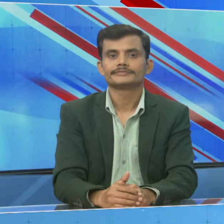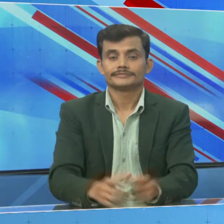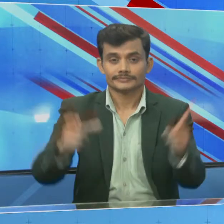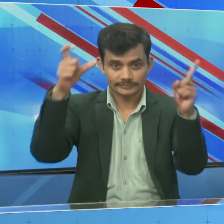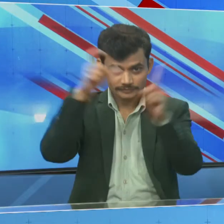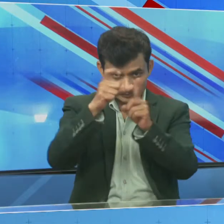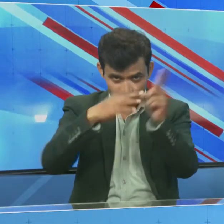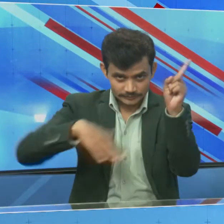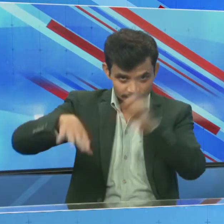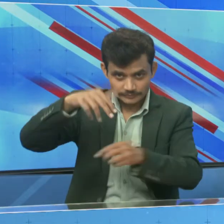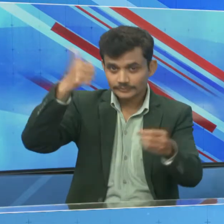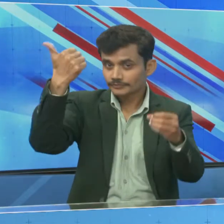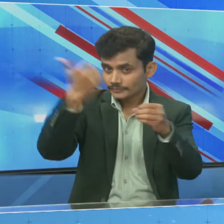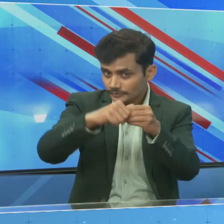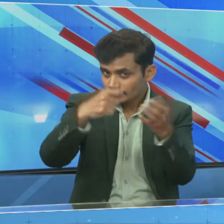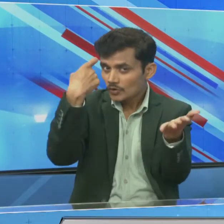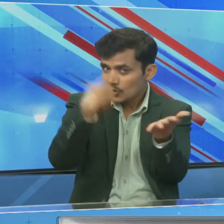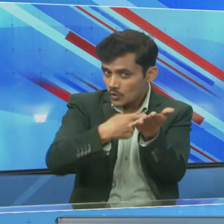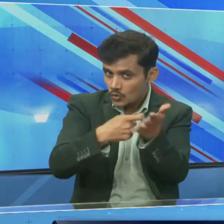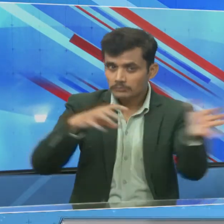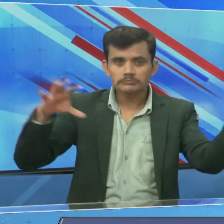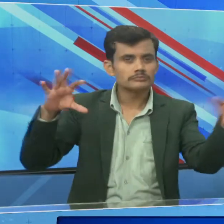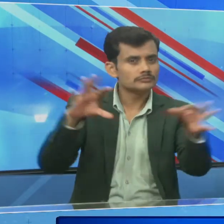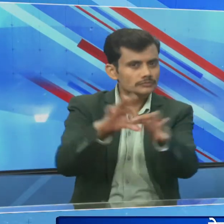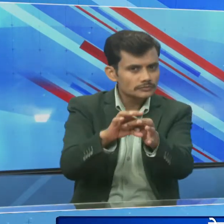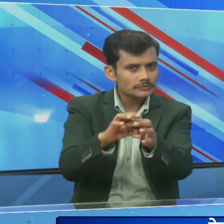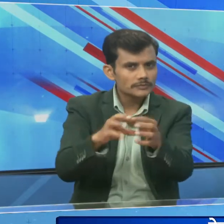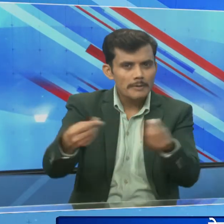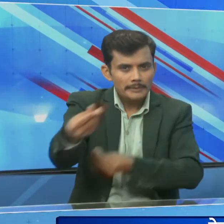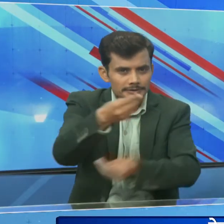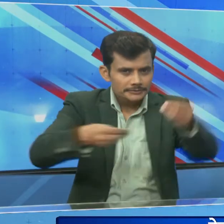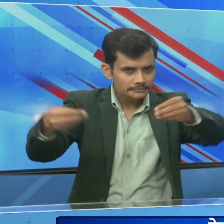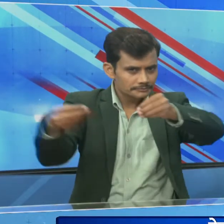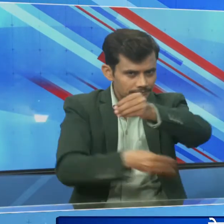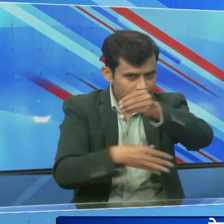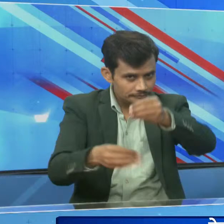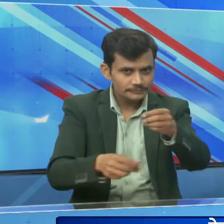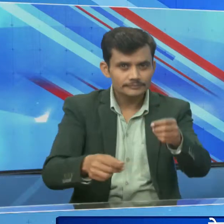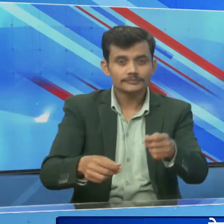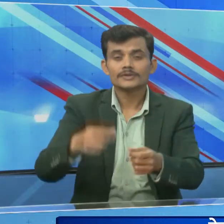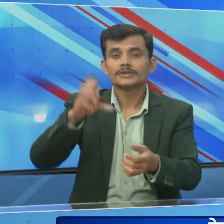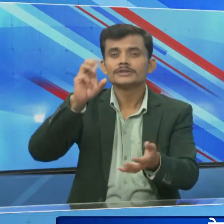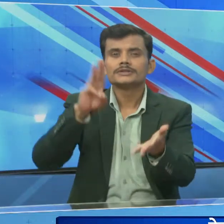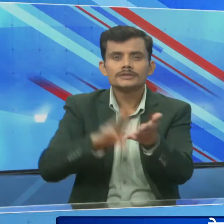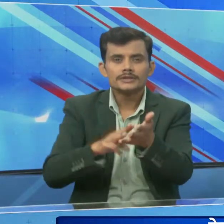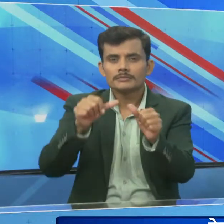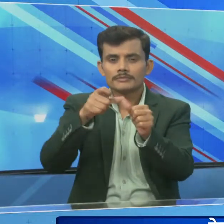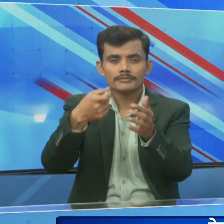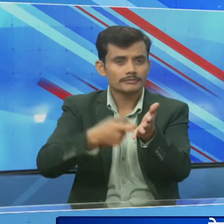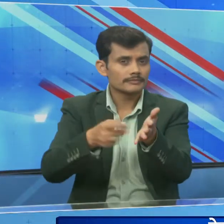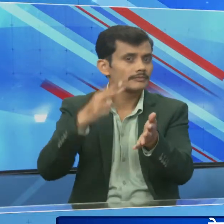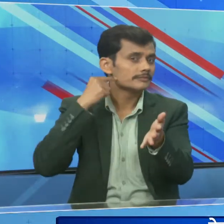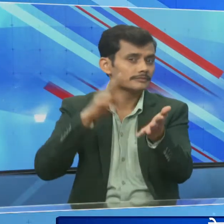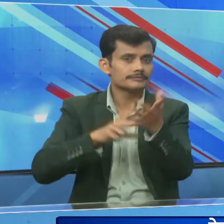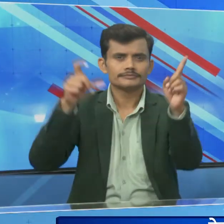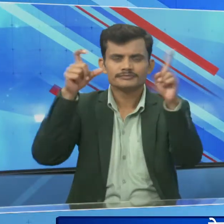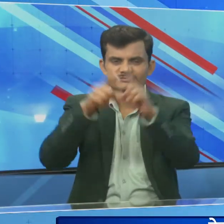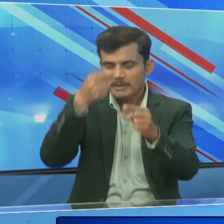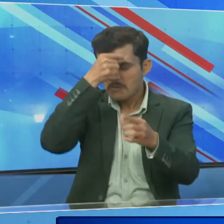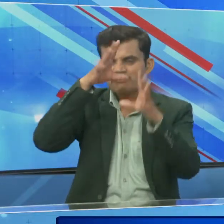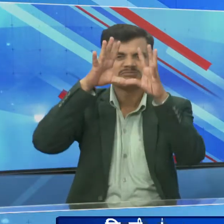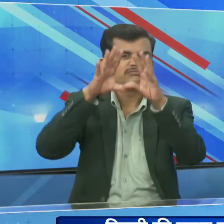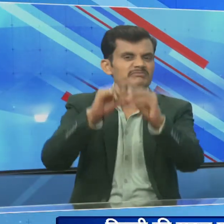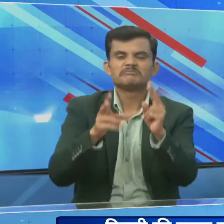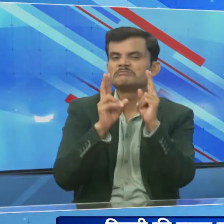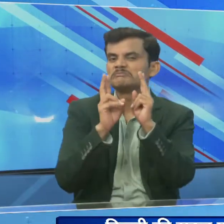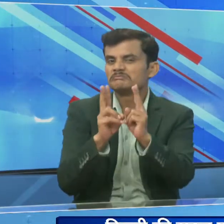दिल्ली शराब नीति घोटाले से जुड़े मनी लॉन्ड्रिंग मामले में आरोपी मुख्यमंत्री अरविंद केजरीवाल की मुश्किलें कम होने का नाम नहीं ले रही हैं।